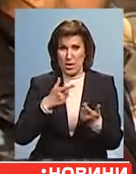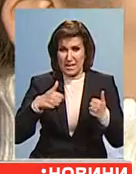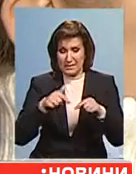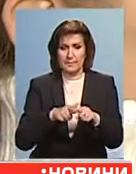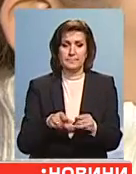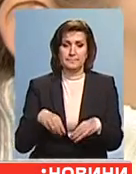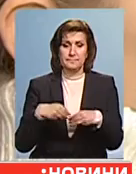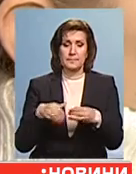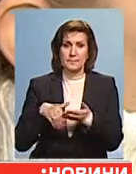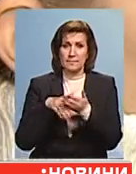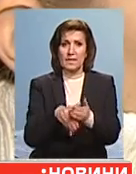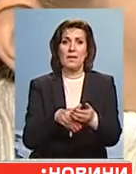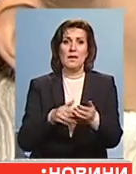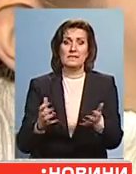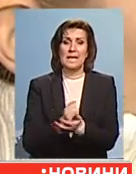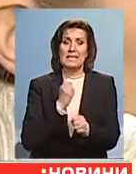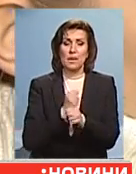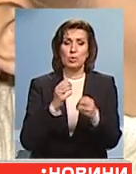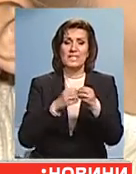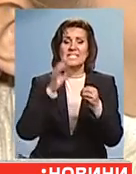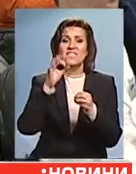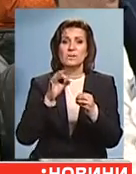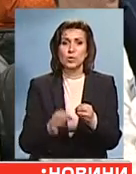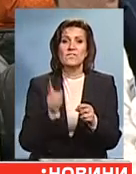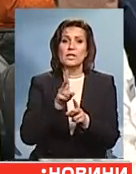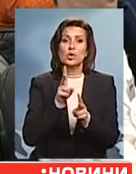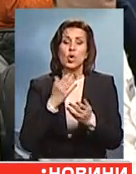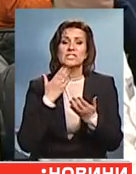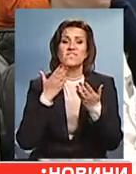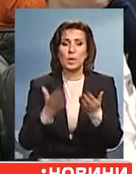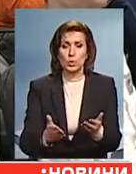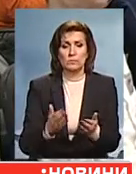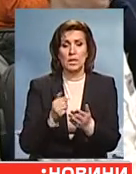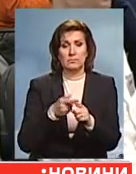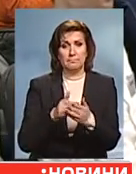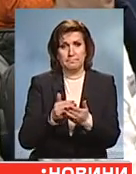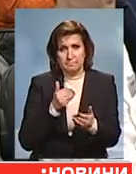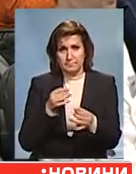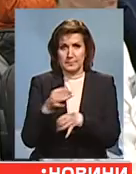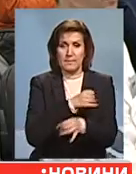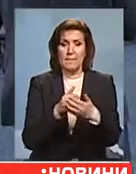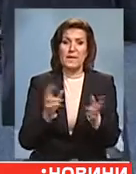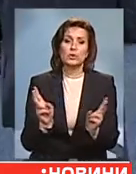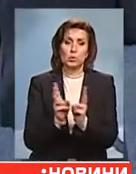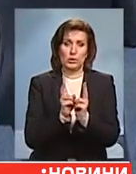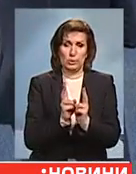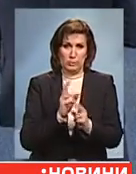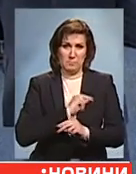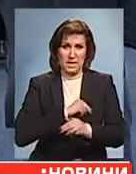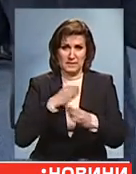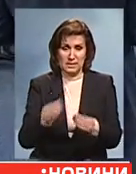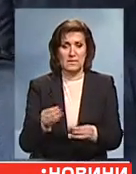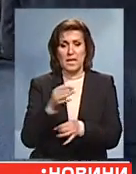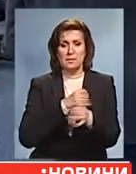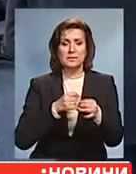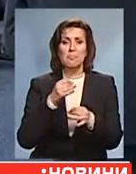знайти роботу 10% ветеранів АТО від тих, хто звернувся. Тут з бійцями проводять попередню співбесіду перед зустрічю з працедавцем, а також вони